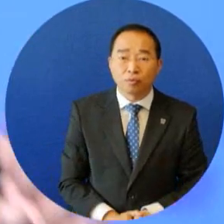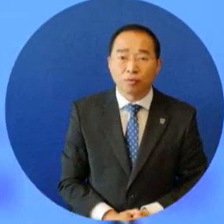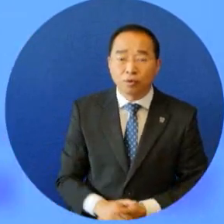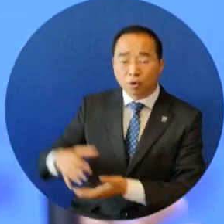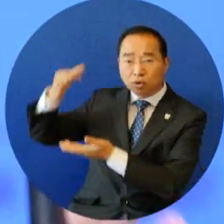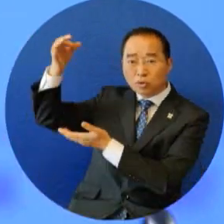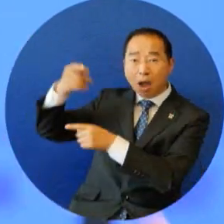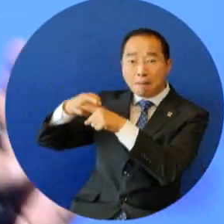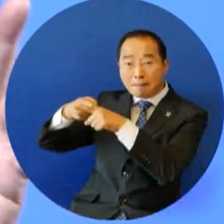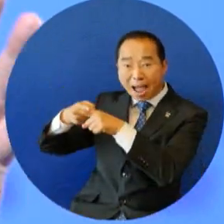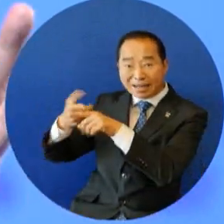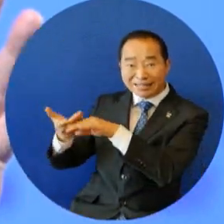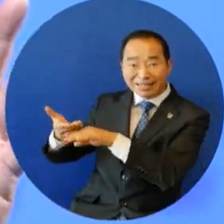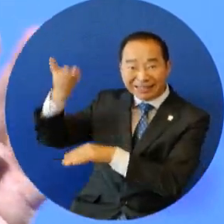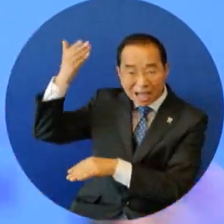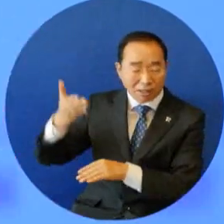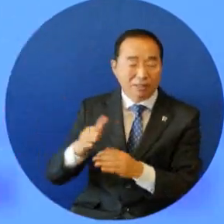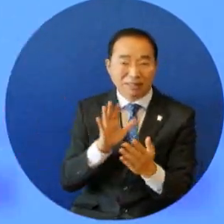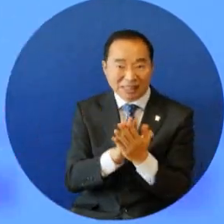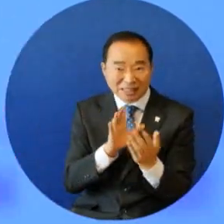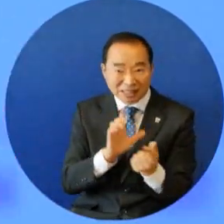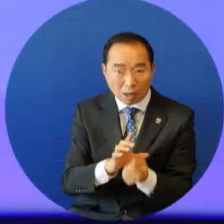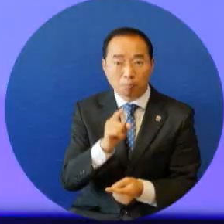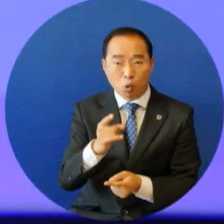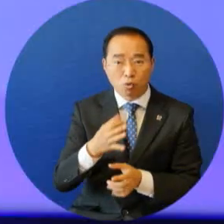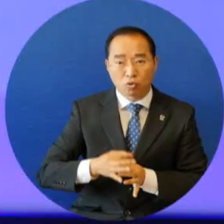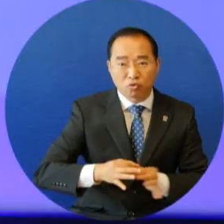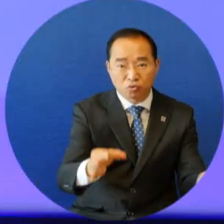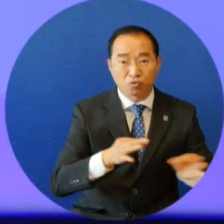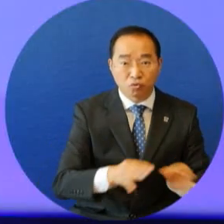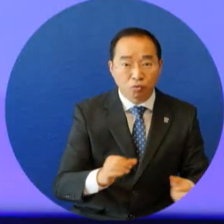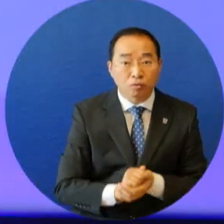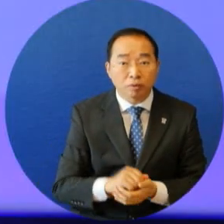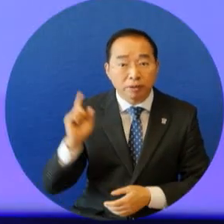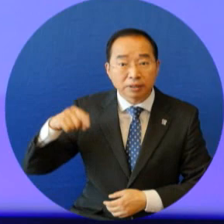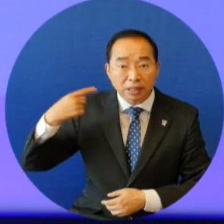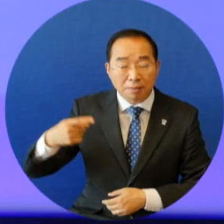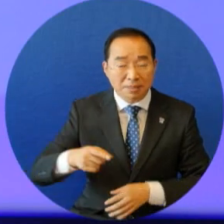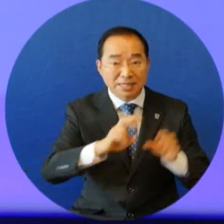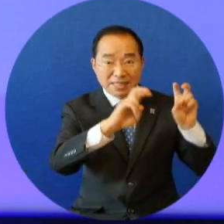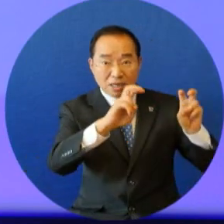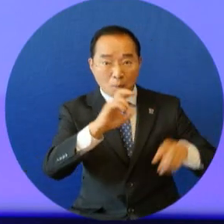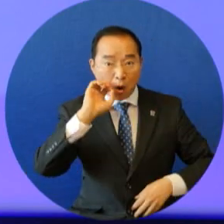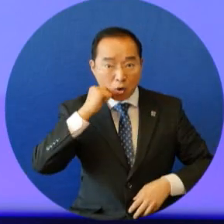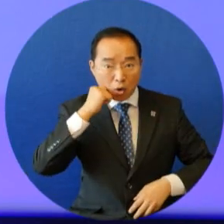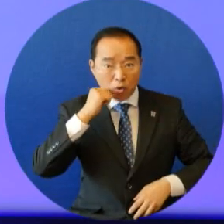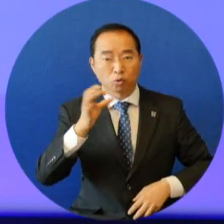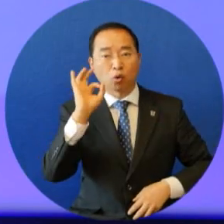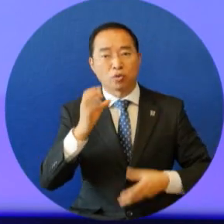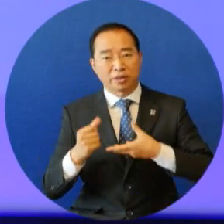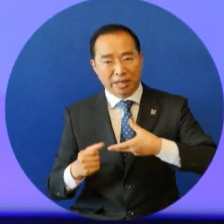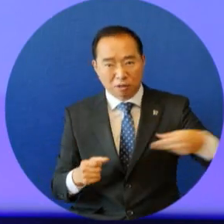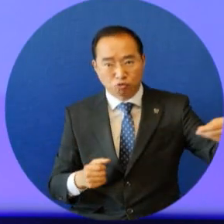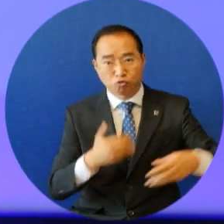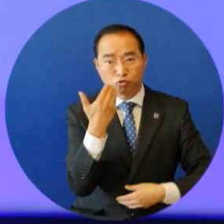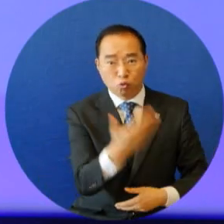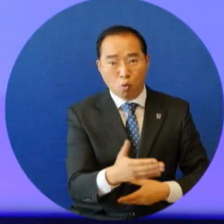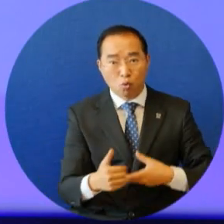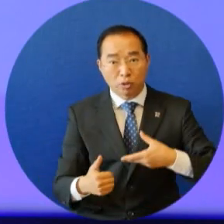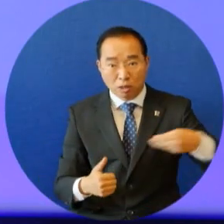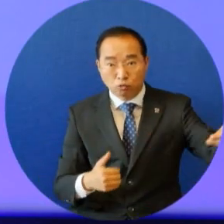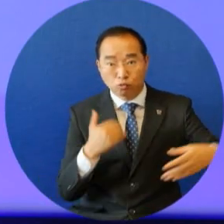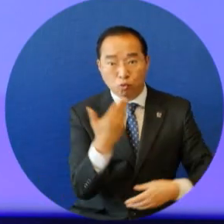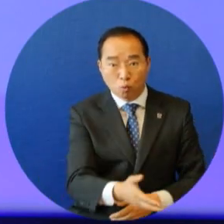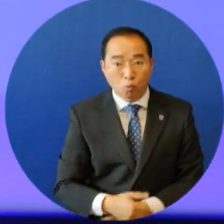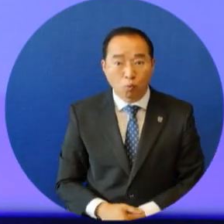재정의 절반 이상을 개인들한테 직접 사줬어요. 그 다음은 기업 대출, 기업들한테, 어려운 기업들한테 이제 대출을 해준